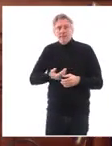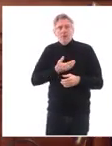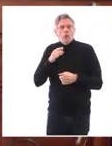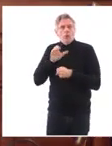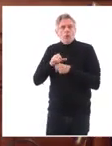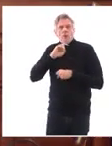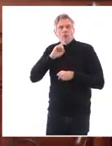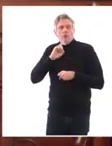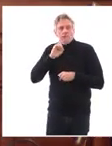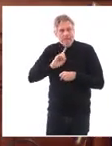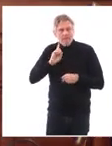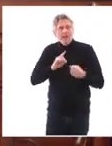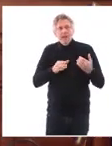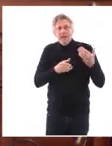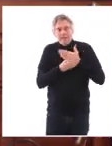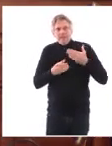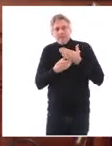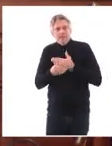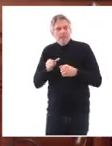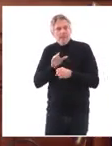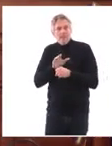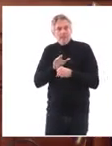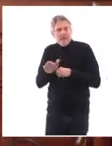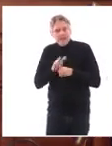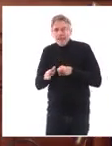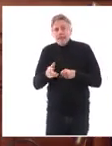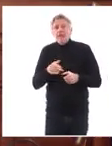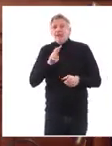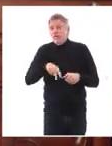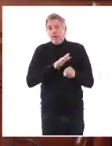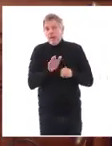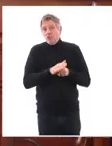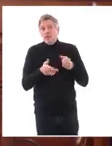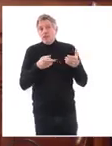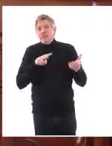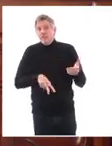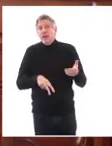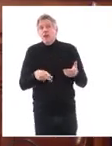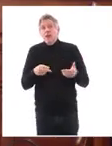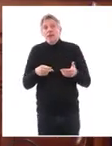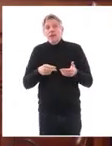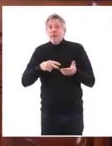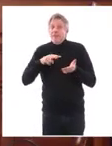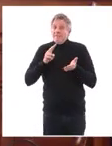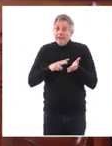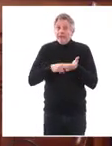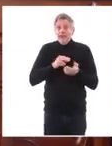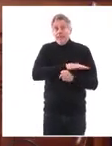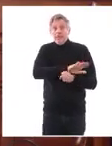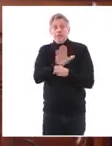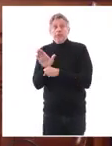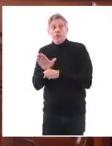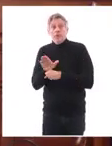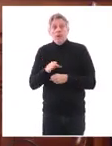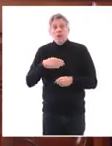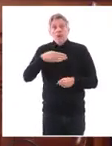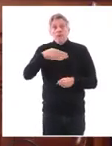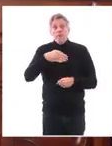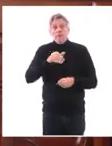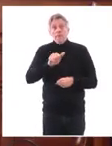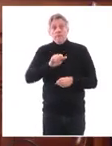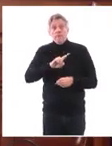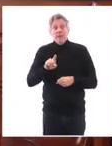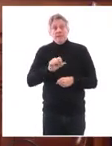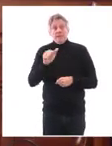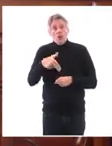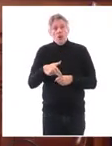femmes comme elle le devrait. Ça ne suffit pas quand la vérité est exposée de la manière la plus crue à Mazan. Il n'y a